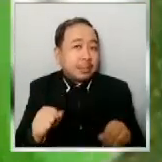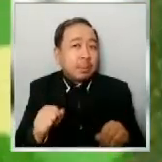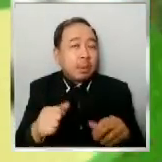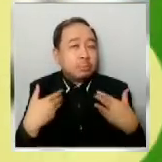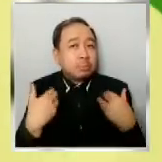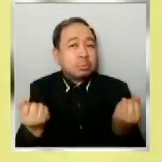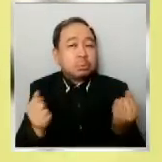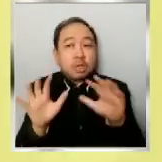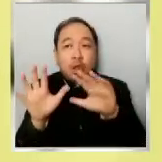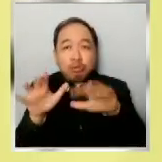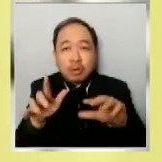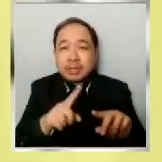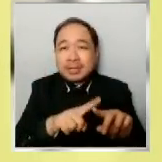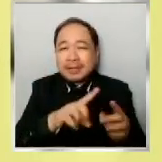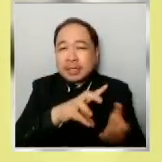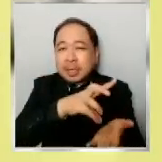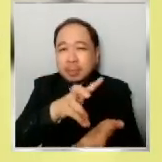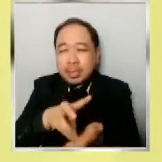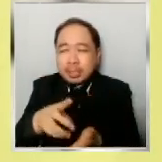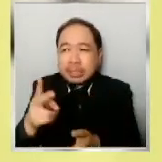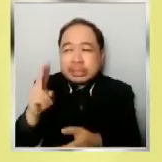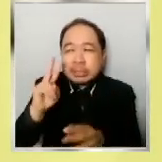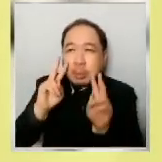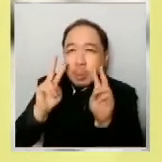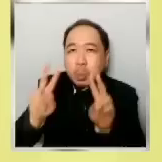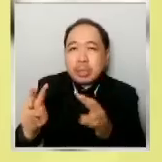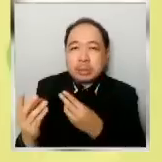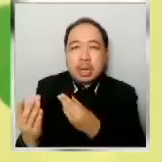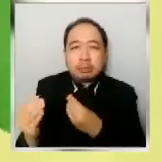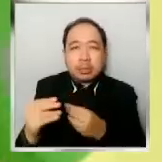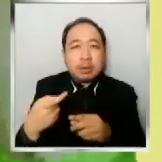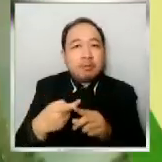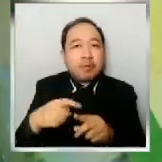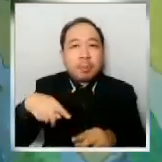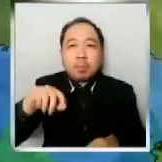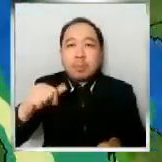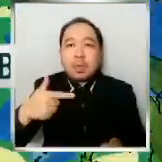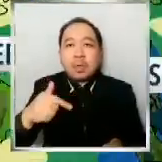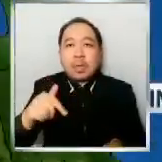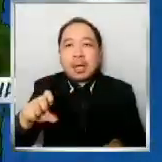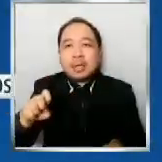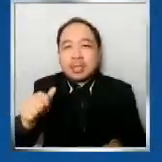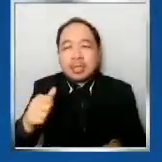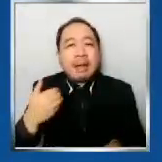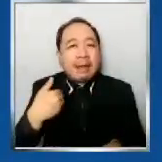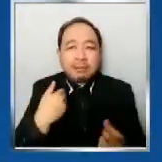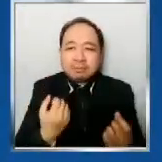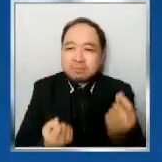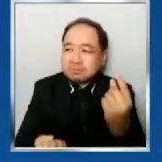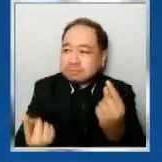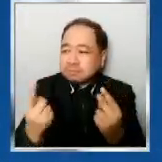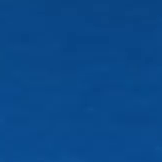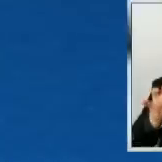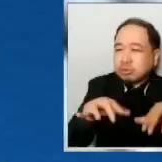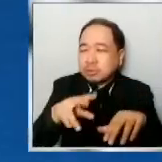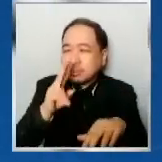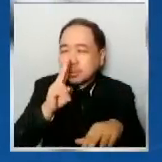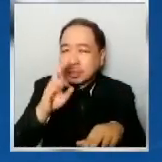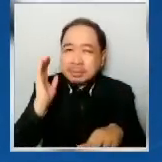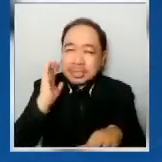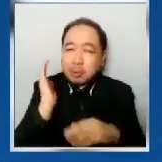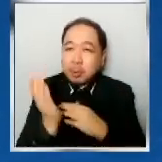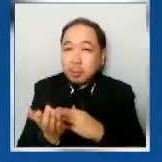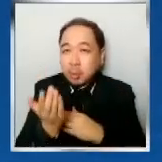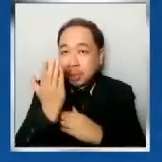kaya mag-monitor ng mga advisory ng PAGASA. May mga kalat-kalat na ulan naman sa Visayas at Mindanao sa umaga at